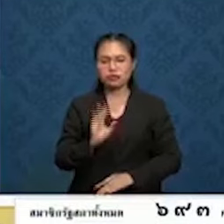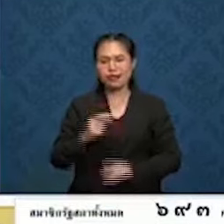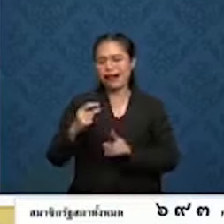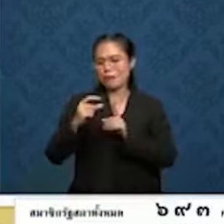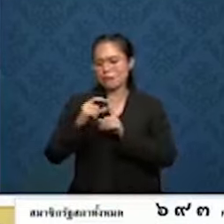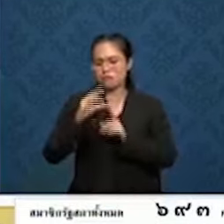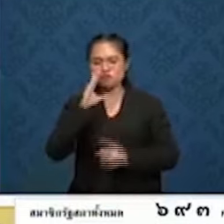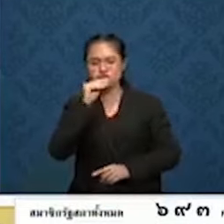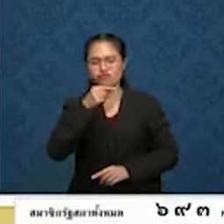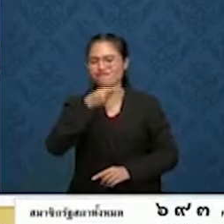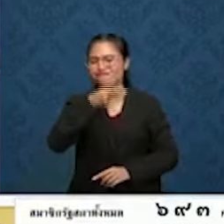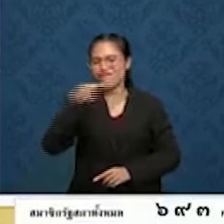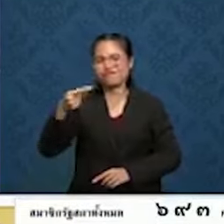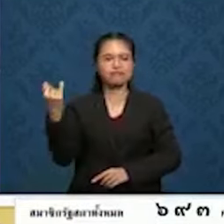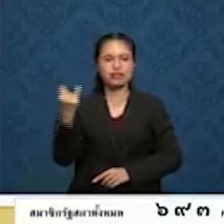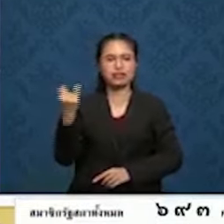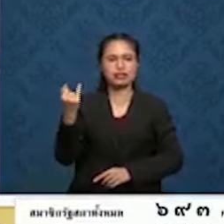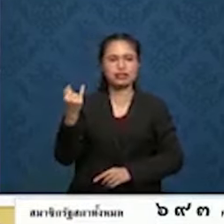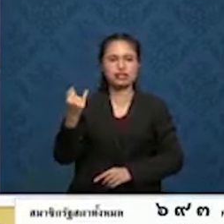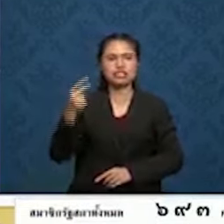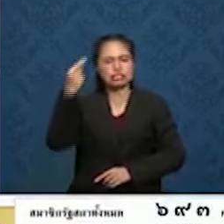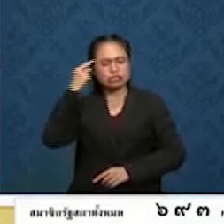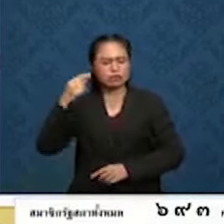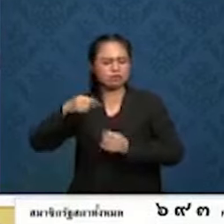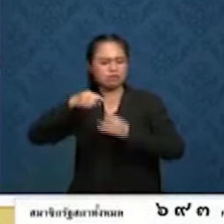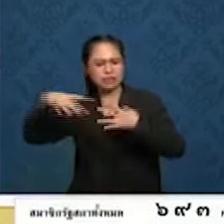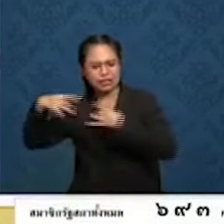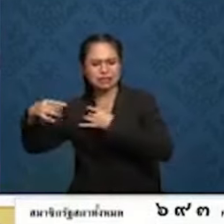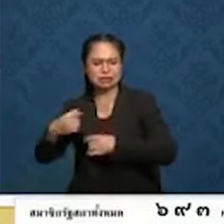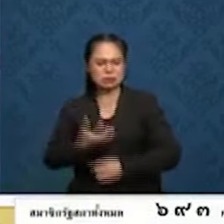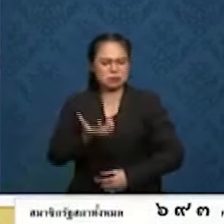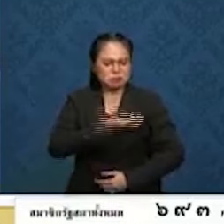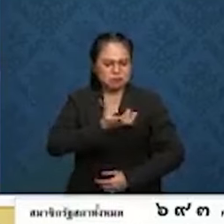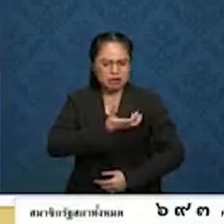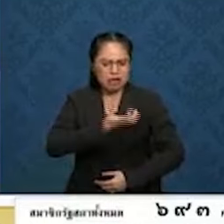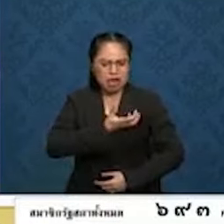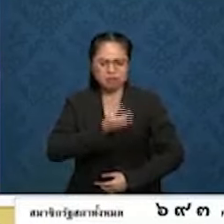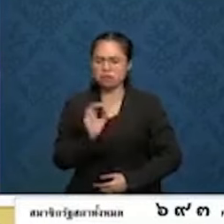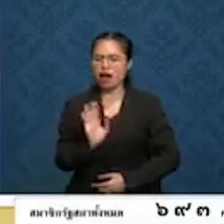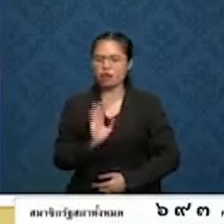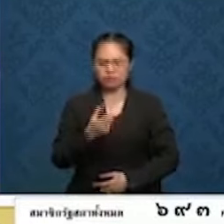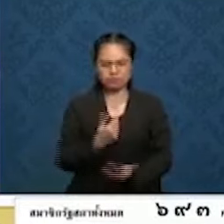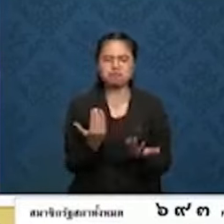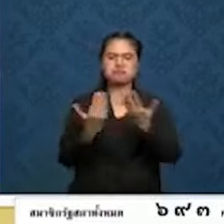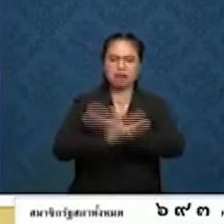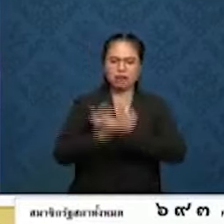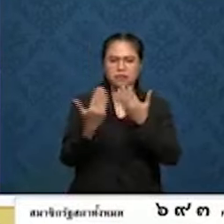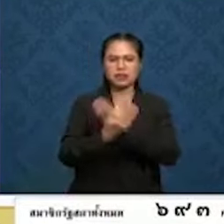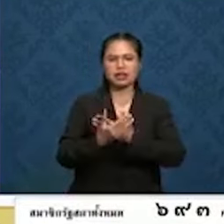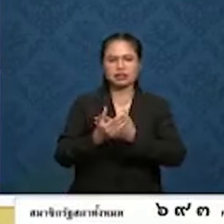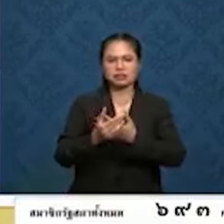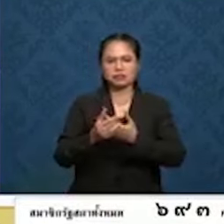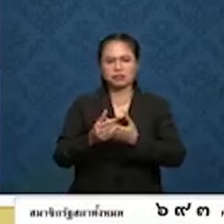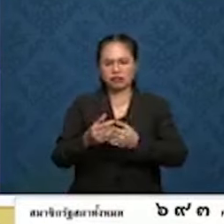ายน้อยอ่านเนี่ยต้องบอกว่าท่านไม่อินในเนื้อหานะครับต้องสังเกตจากภาษากายแล้วก็น้ำเสียงถ้าพี่นายกับคุ